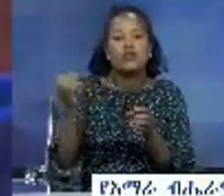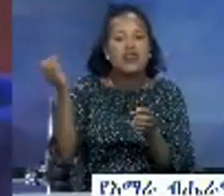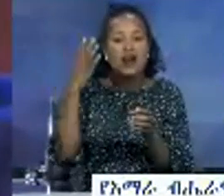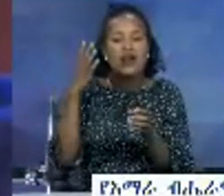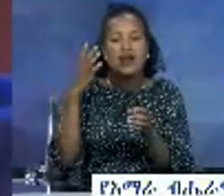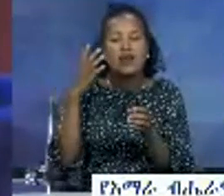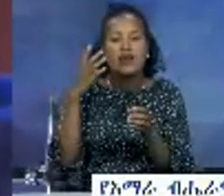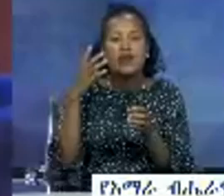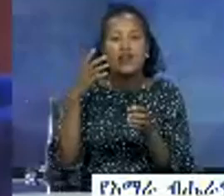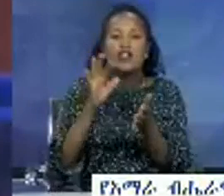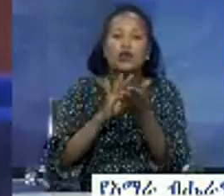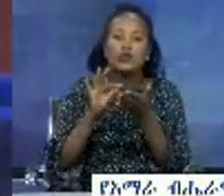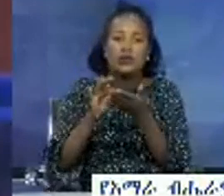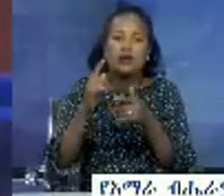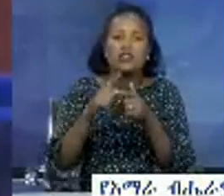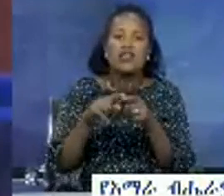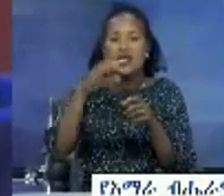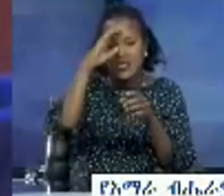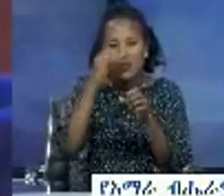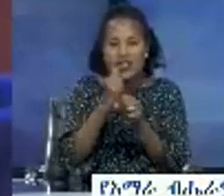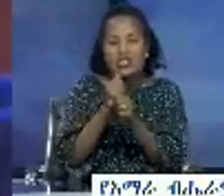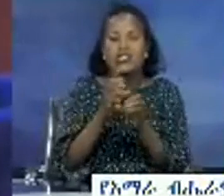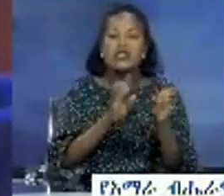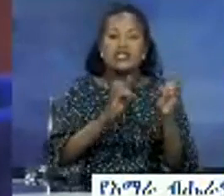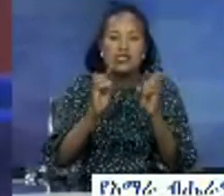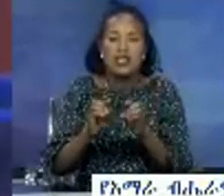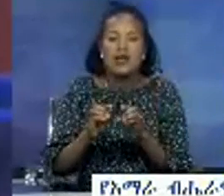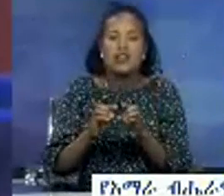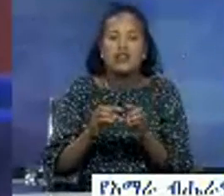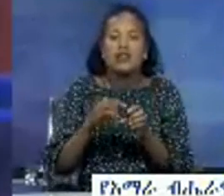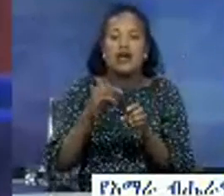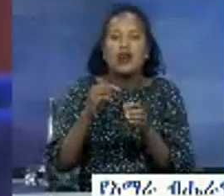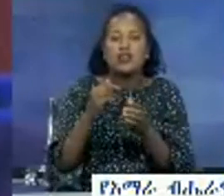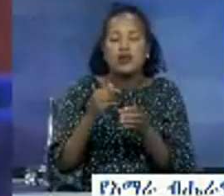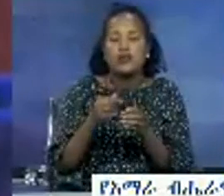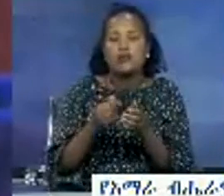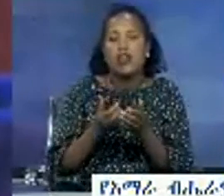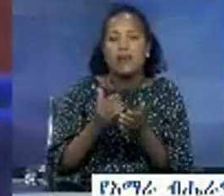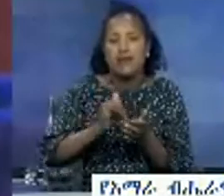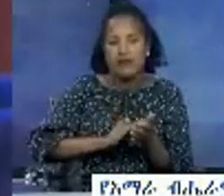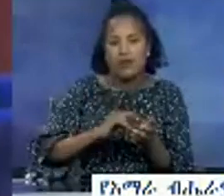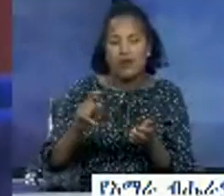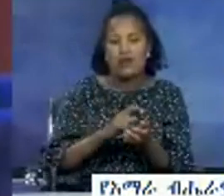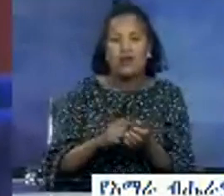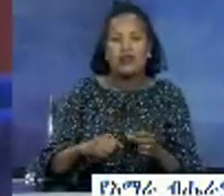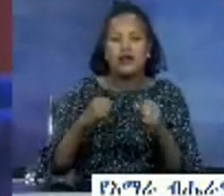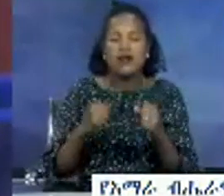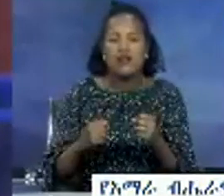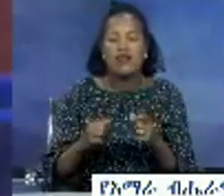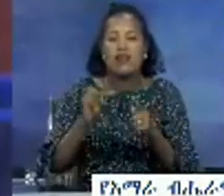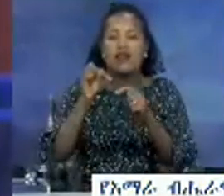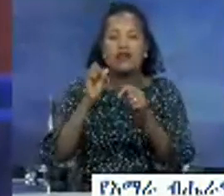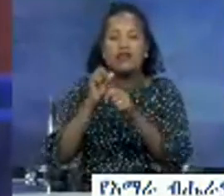ለቁጥር የሚታክቱ የሰው ሰራሽ ቅርሶችና የታሪክ አሻራዎች ባለቤት የሆኑ ታታሪ ታሪክ